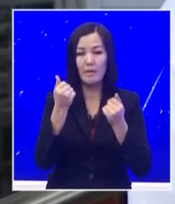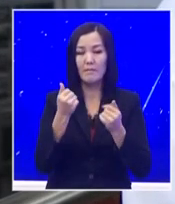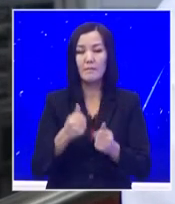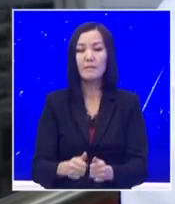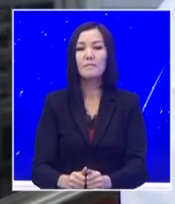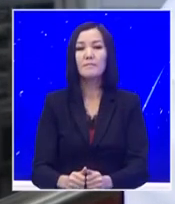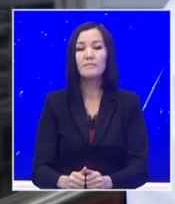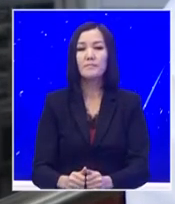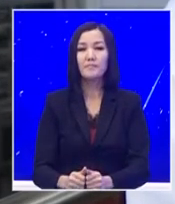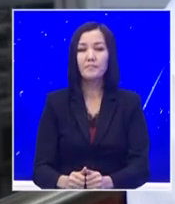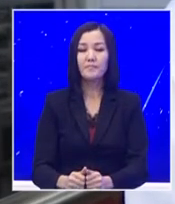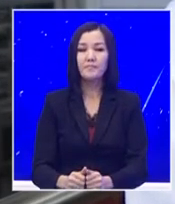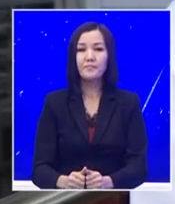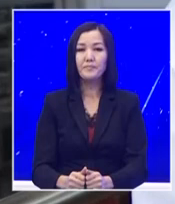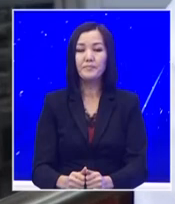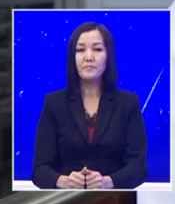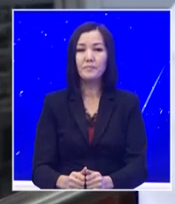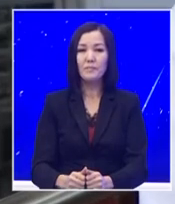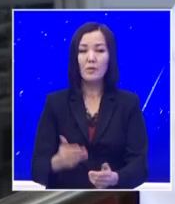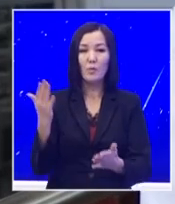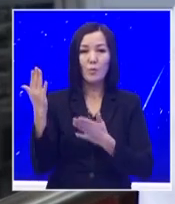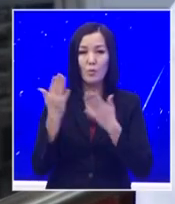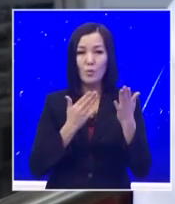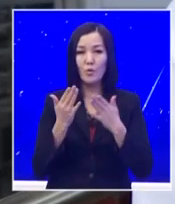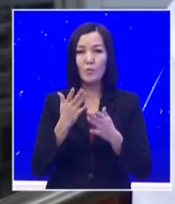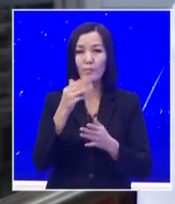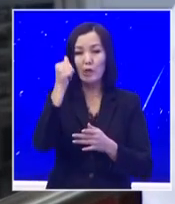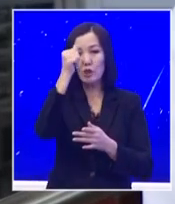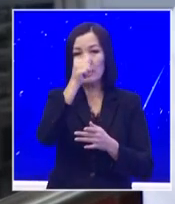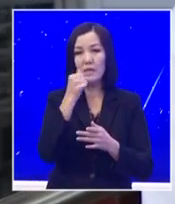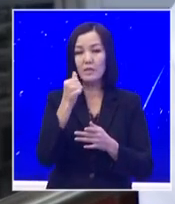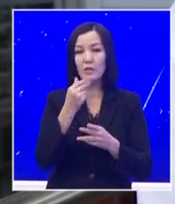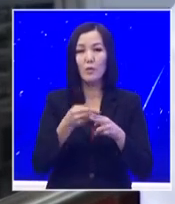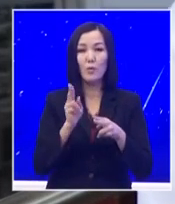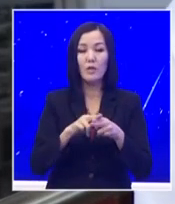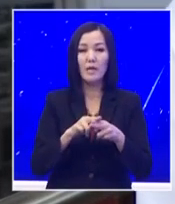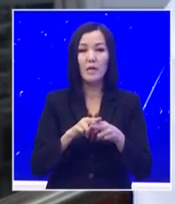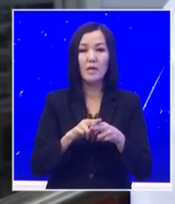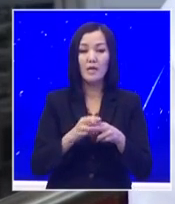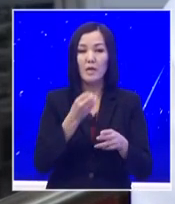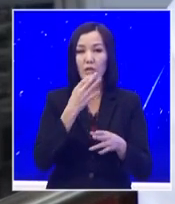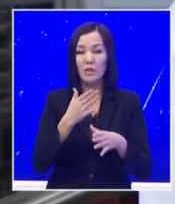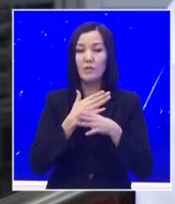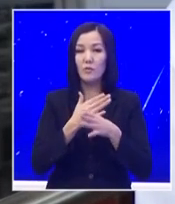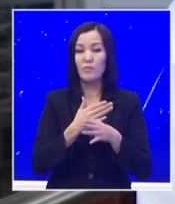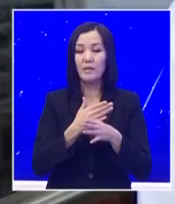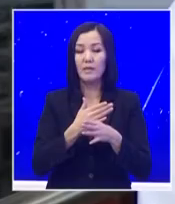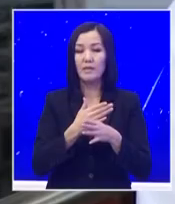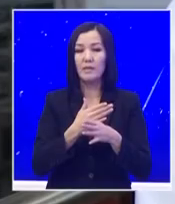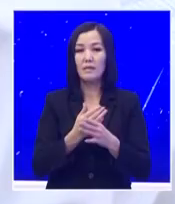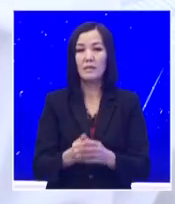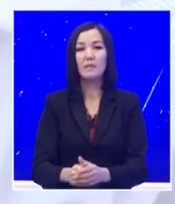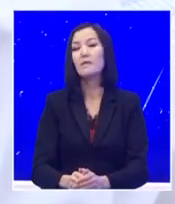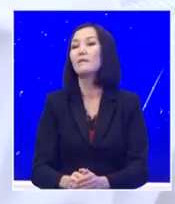үйреніп оқып келдім. Ол сол оқып келген оқуым маған 5 жылдың ішінде өте жақсы көмектесті, өз көмегімді